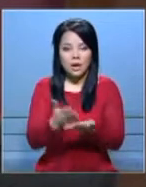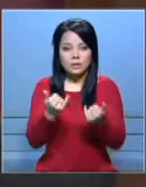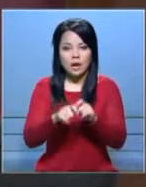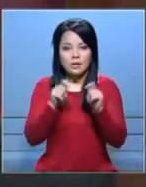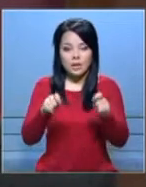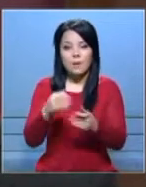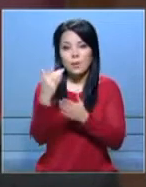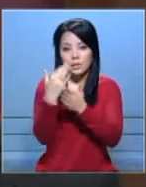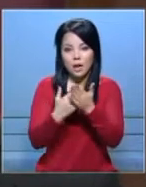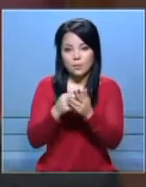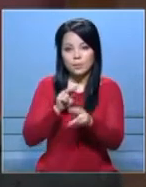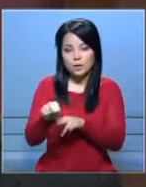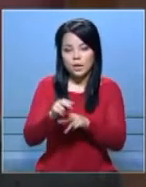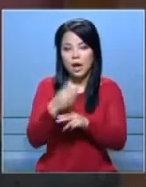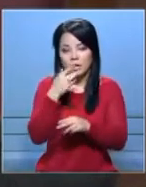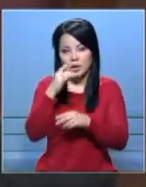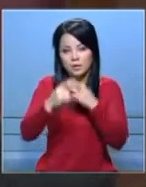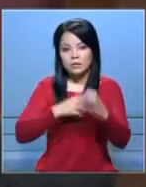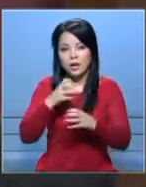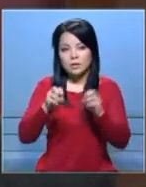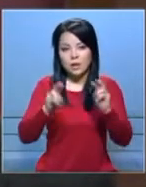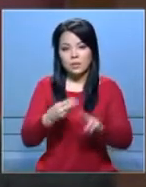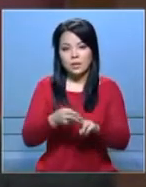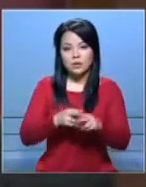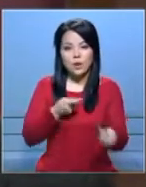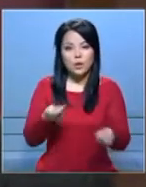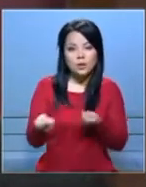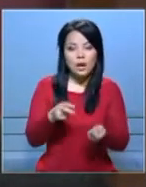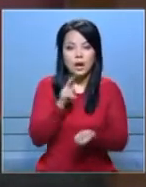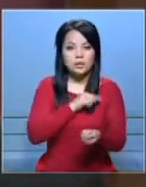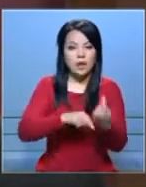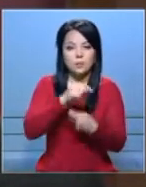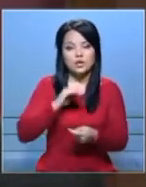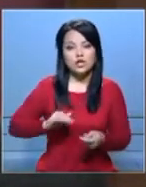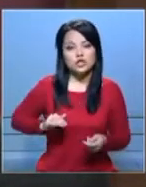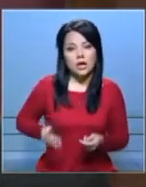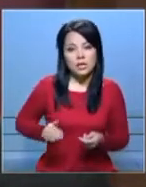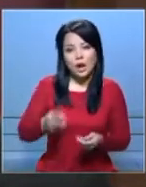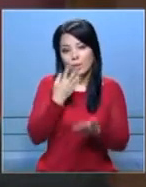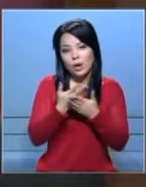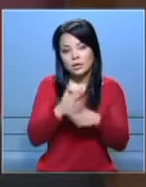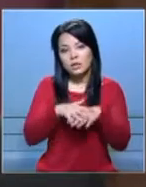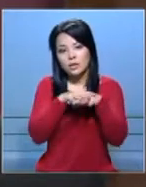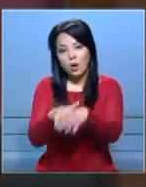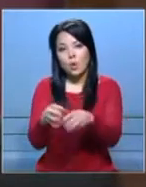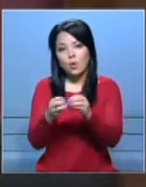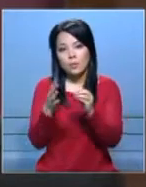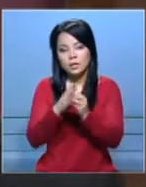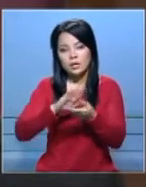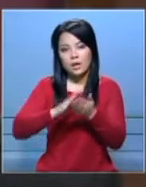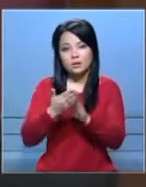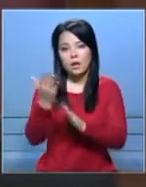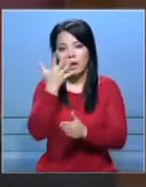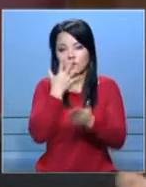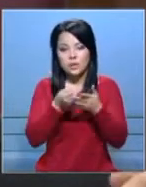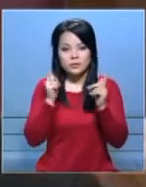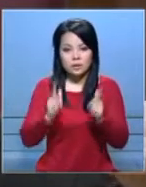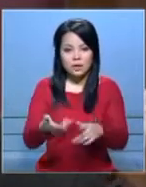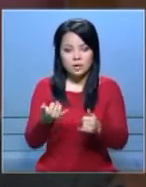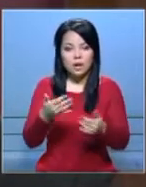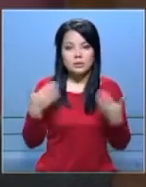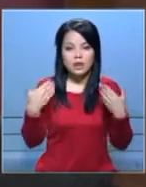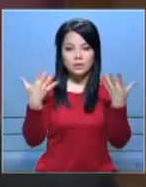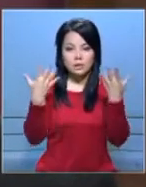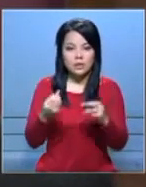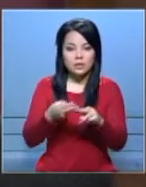MBA бағдарламасы халықаралық ұлттық компания жетекшілері мен кәсіпкерлерге арналған. Орташа еңбек өтілі 15 жыл болуы шарт. Мұндағы сабақ демалыс күндері